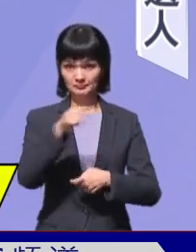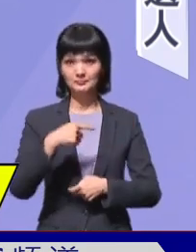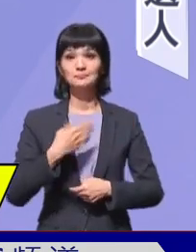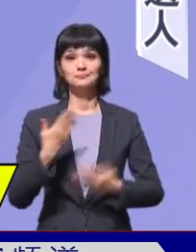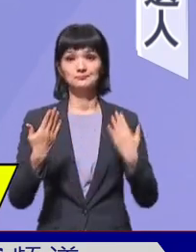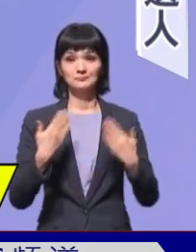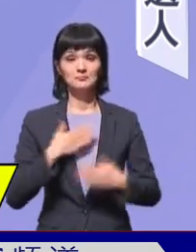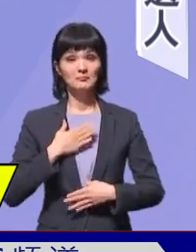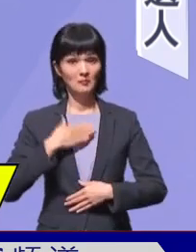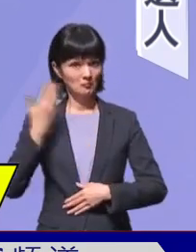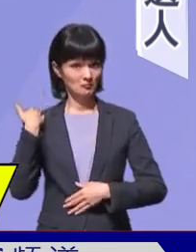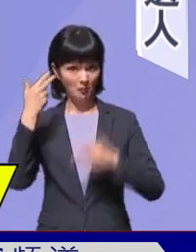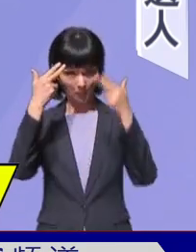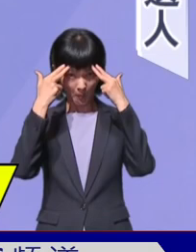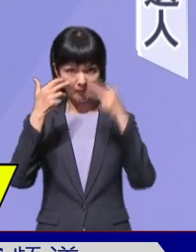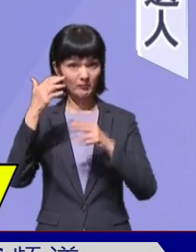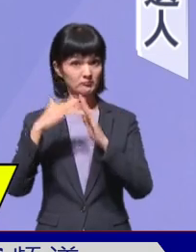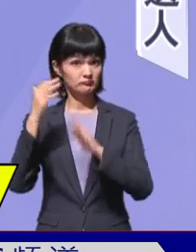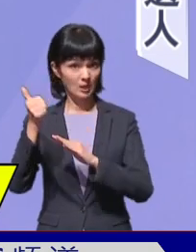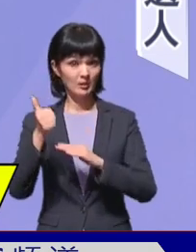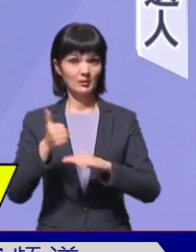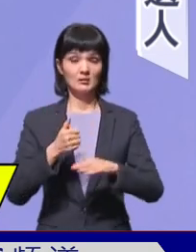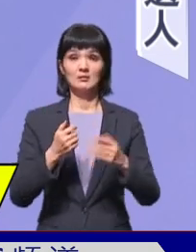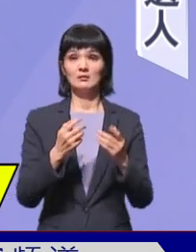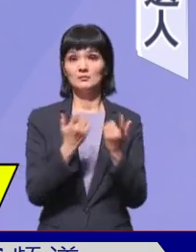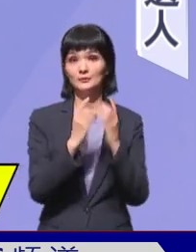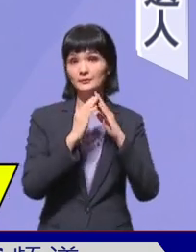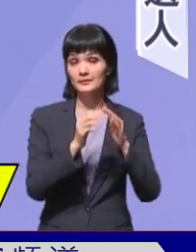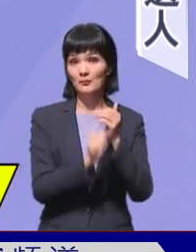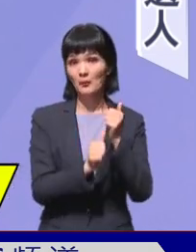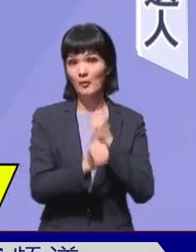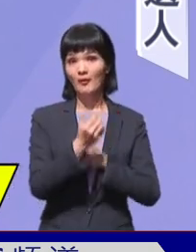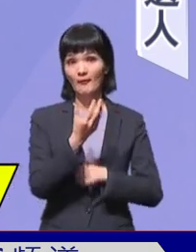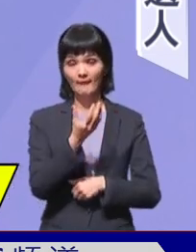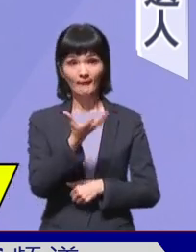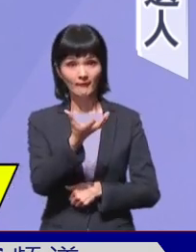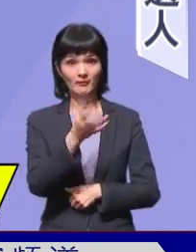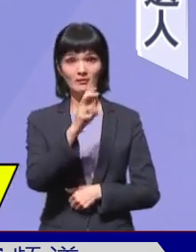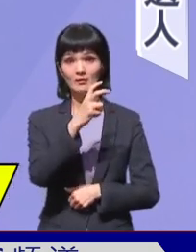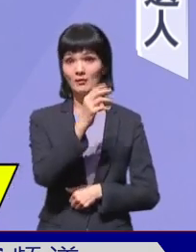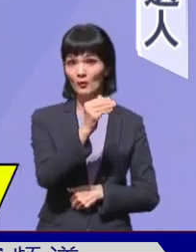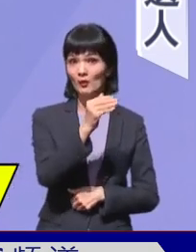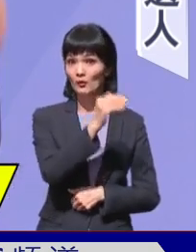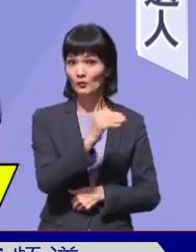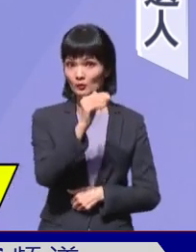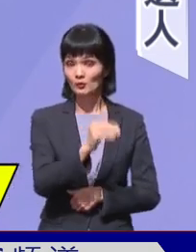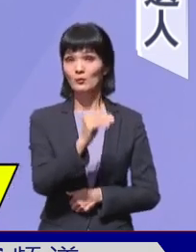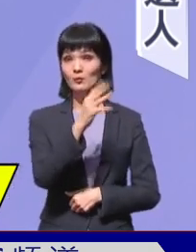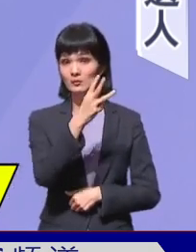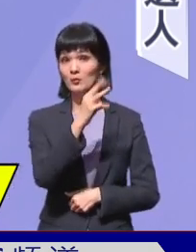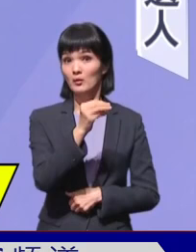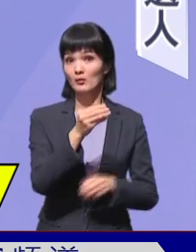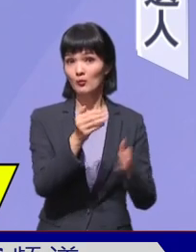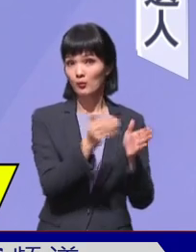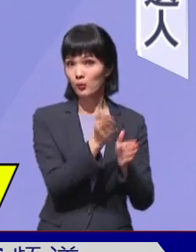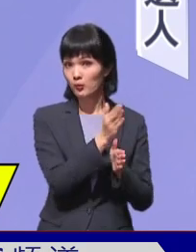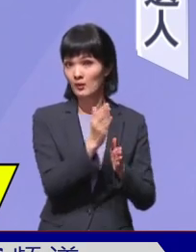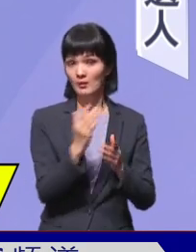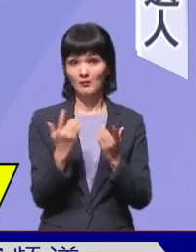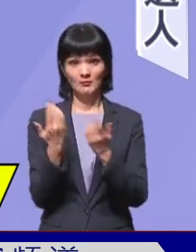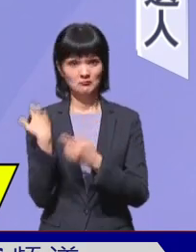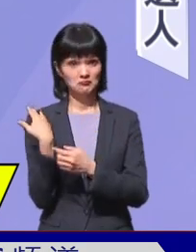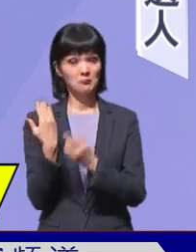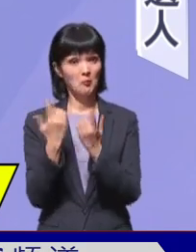长的时候，我们台北市新上的人数29000，将近3万，但是柯市长就任之后，一路下滑到去年只